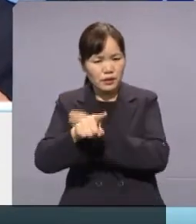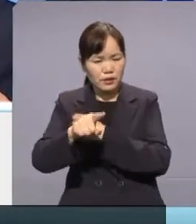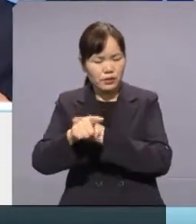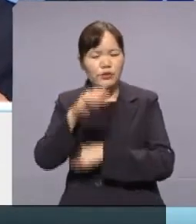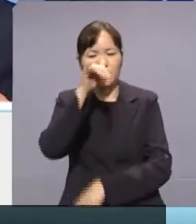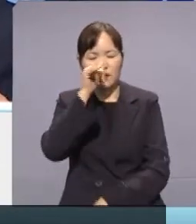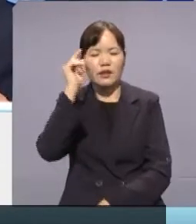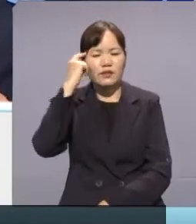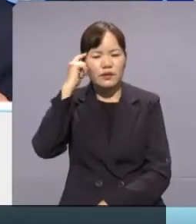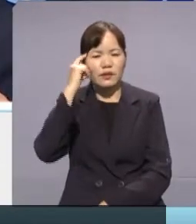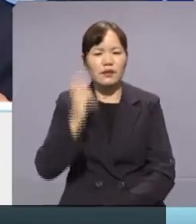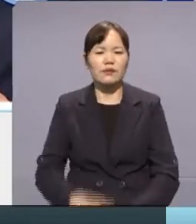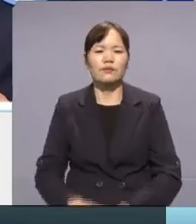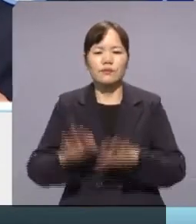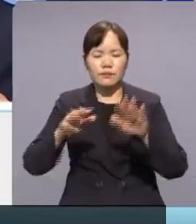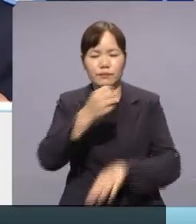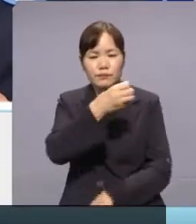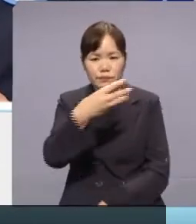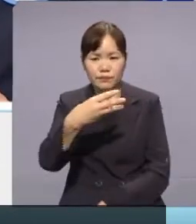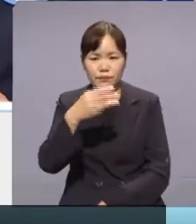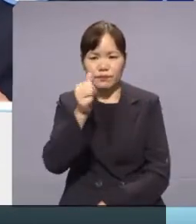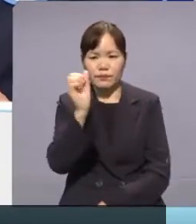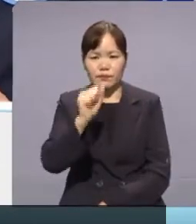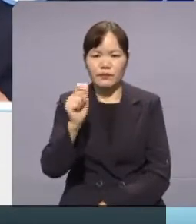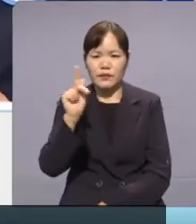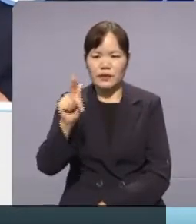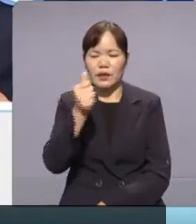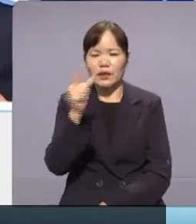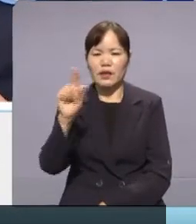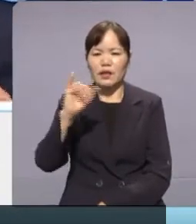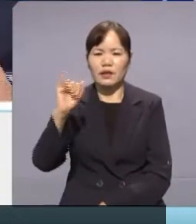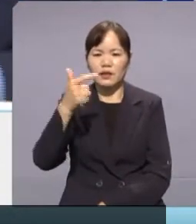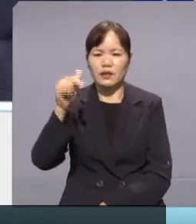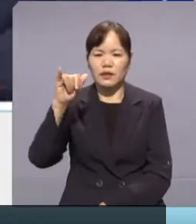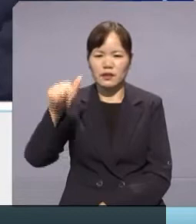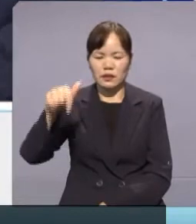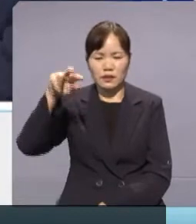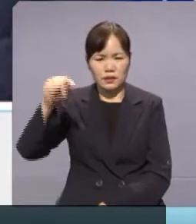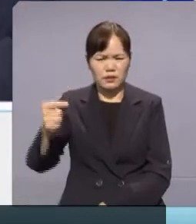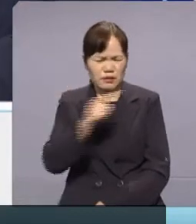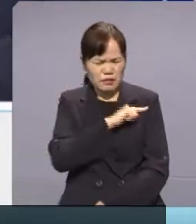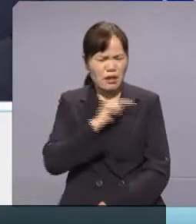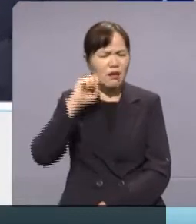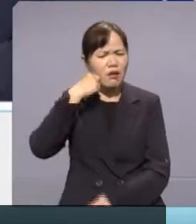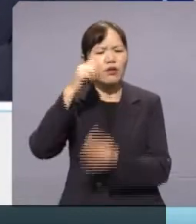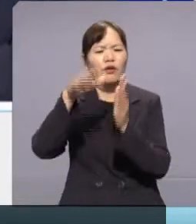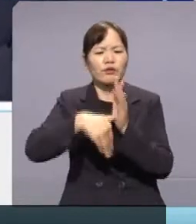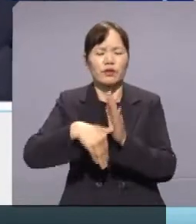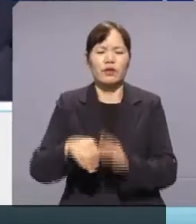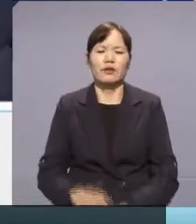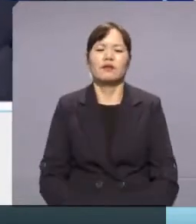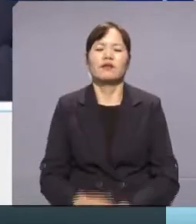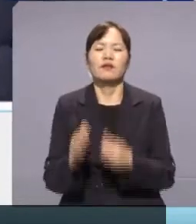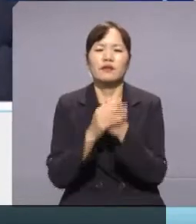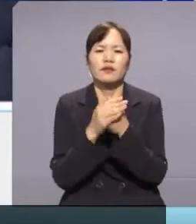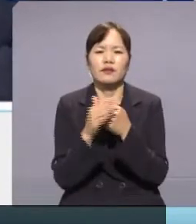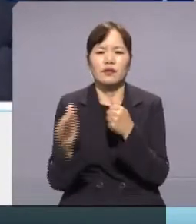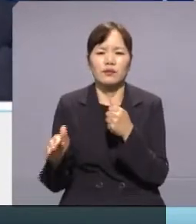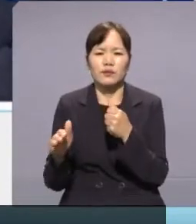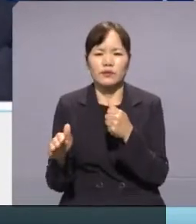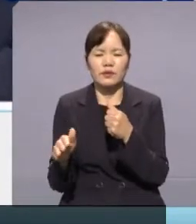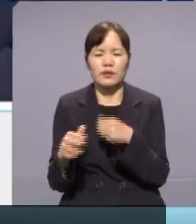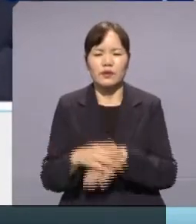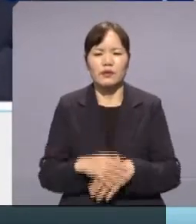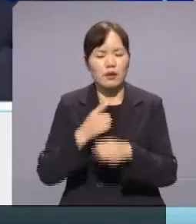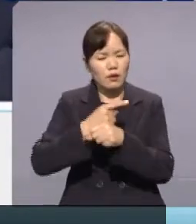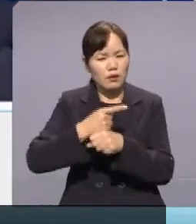지금 사실은 그 삼성전자라든지 SK하이닉스가 제일 어려운 때거든요. 예. 근데 제일 어려운 때이기 때문에 사실은 그 다음에 이제